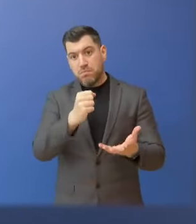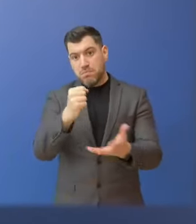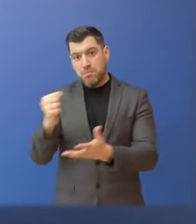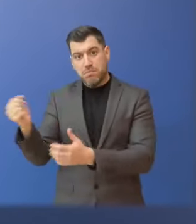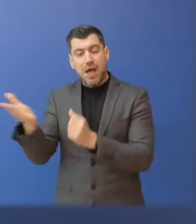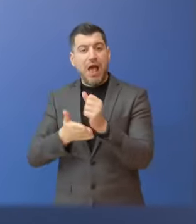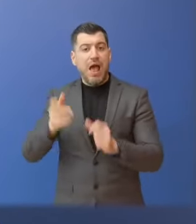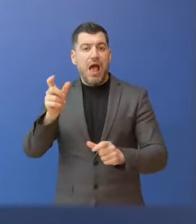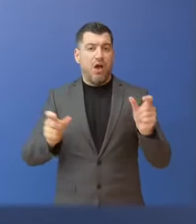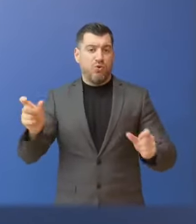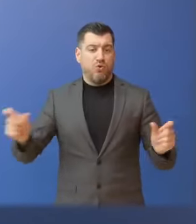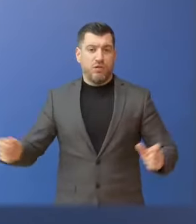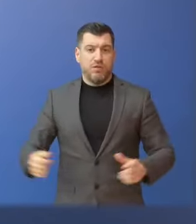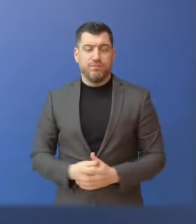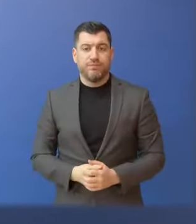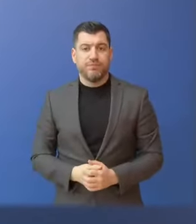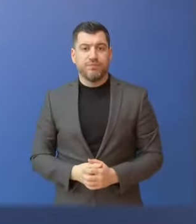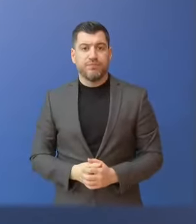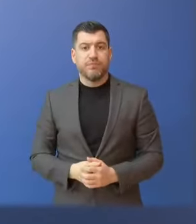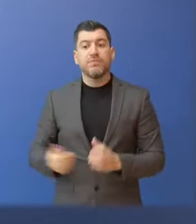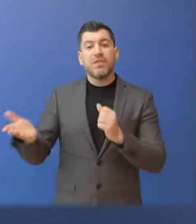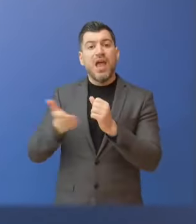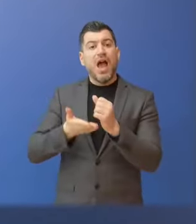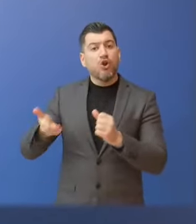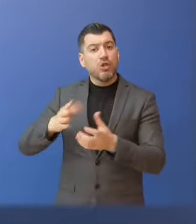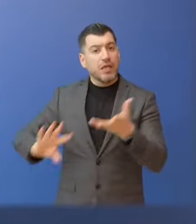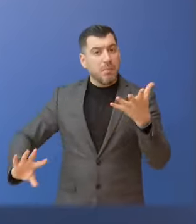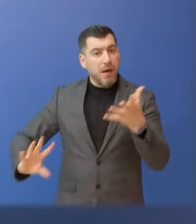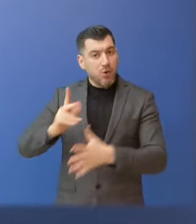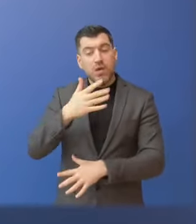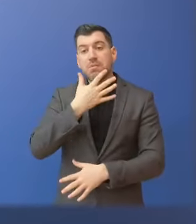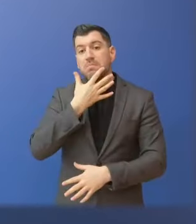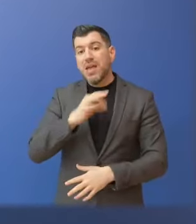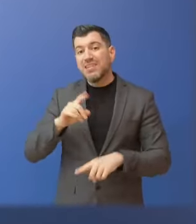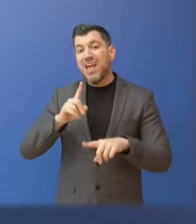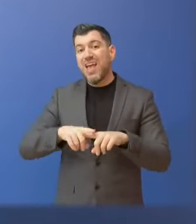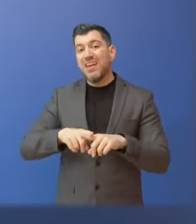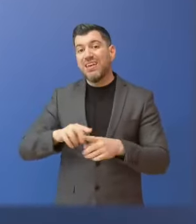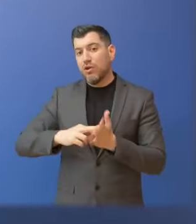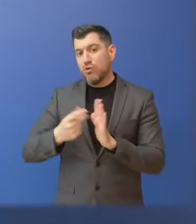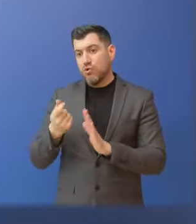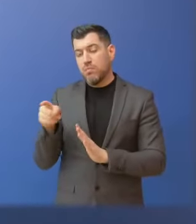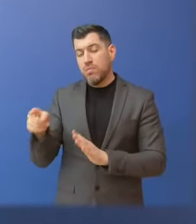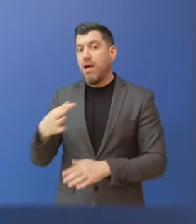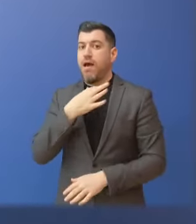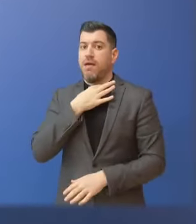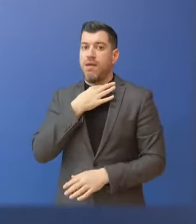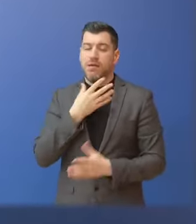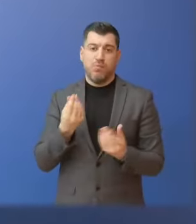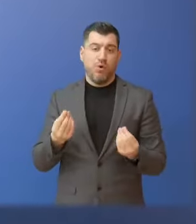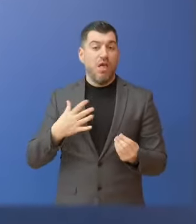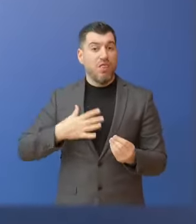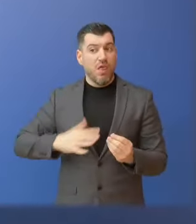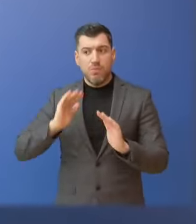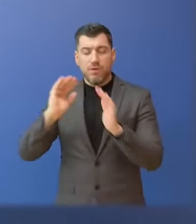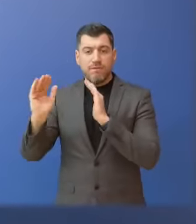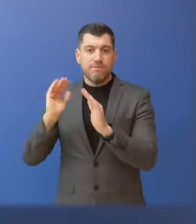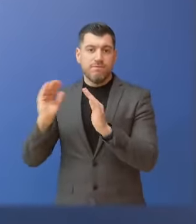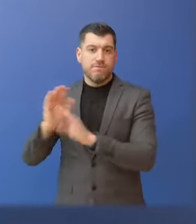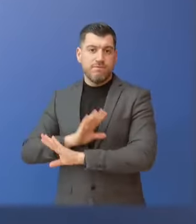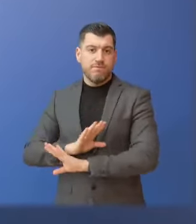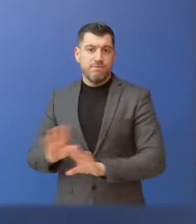κτηνοτροφικές μονάδες η αγροτική παραγωγή αποτελεί κομβικό τμήμα της ελληνικής οικονομίας και θέλουμε να τη διαφυλάξουμε